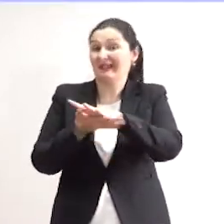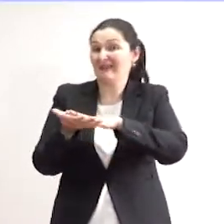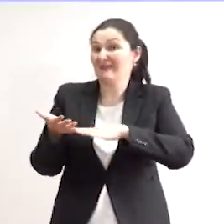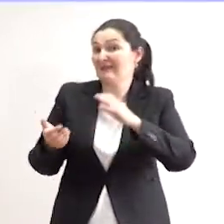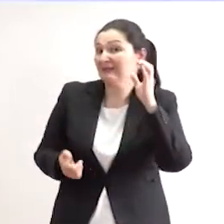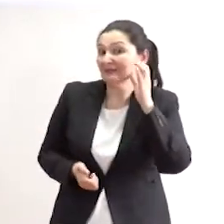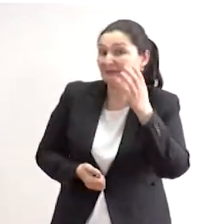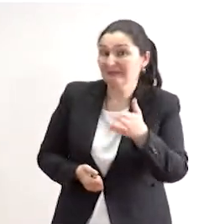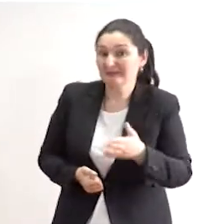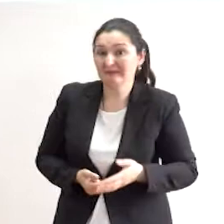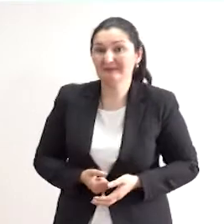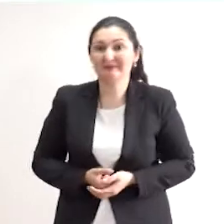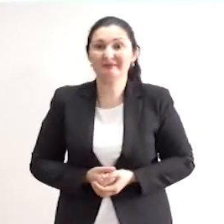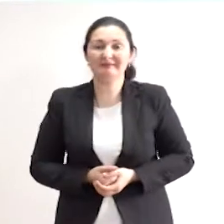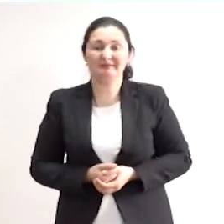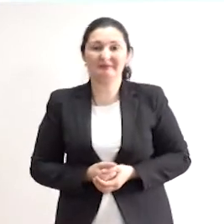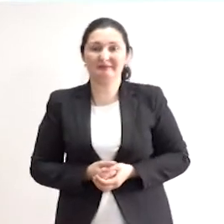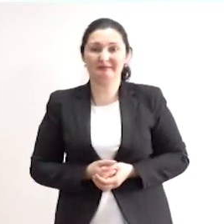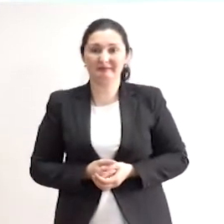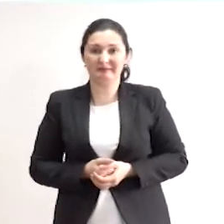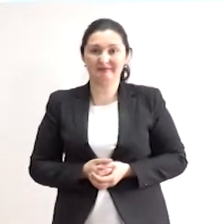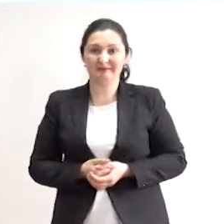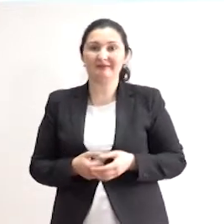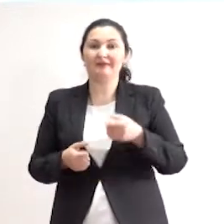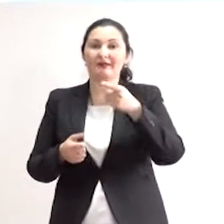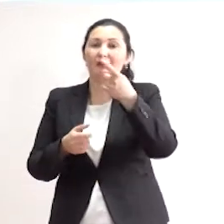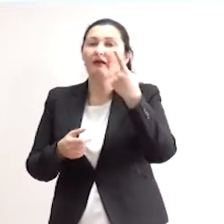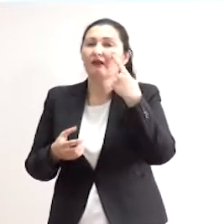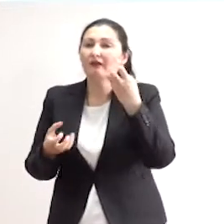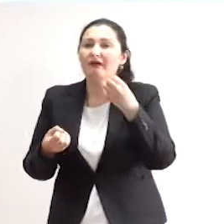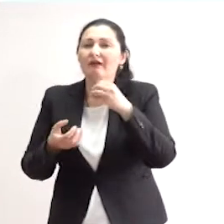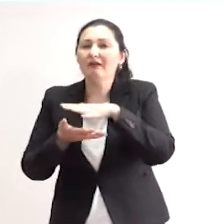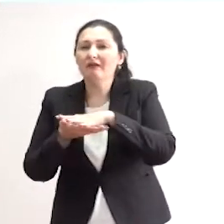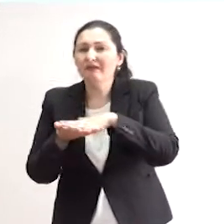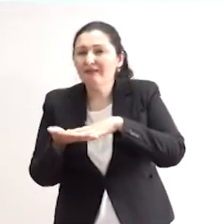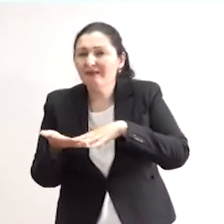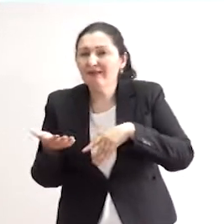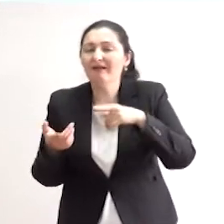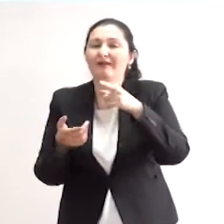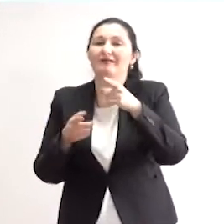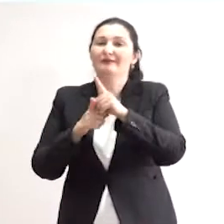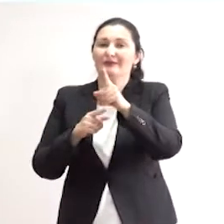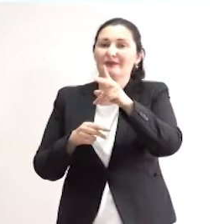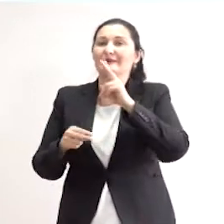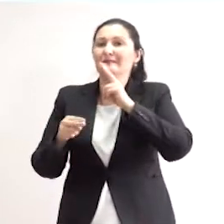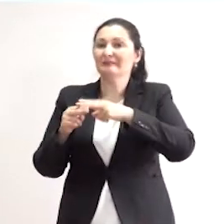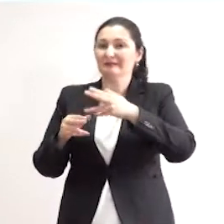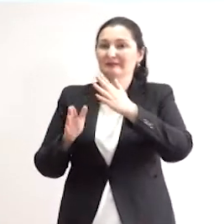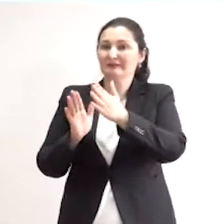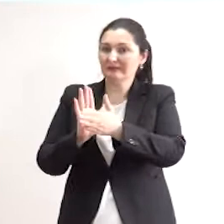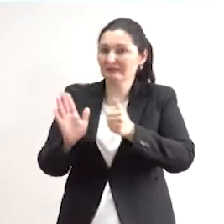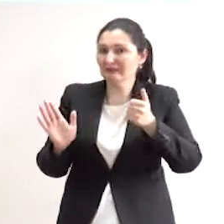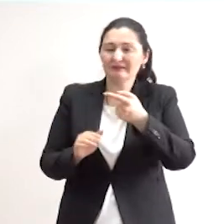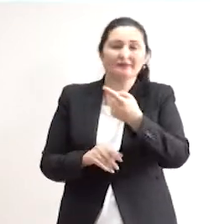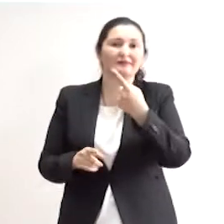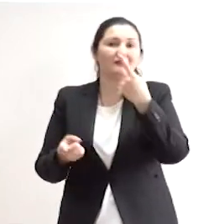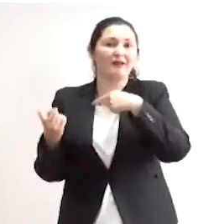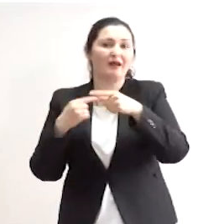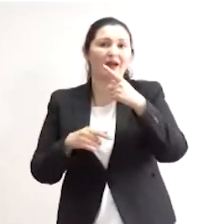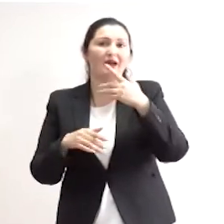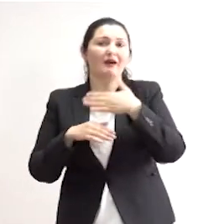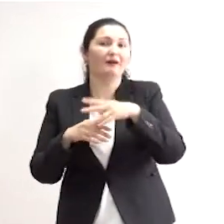خونم خونید باز پنیر برید این بار خواهرش را جیغ زد باز به بیرون نگاه